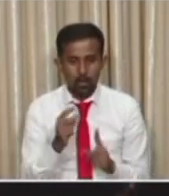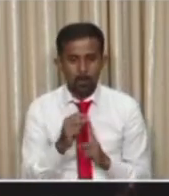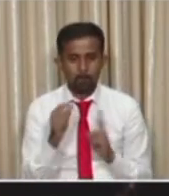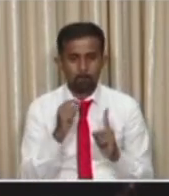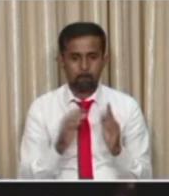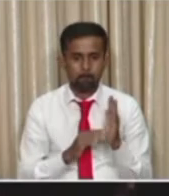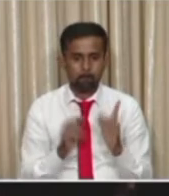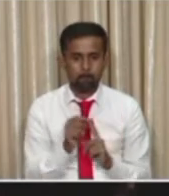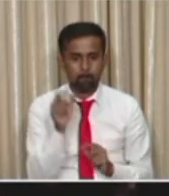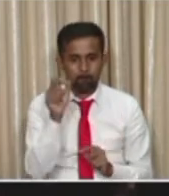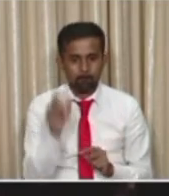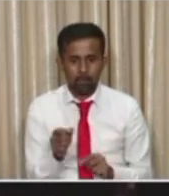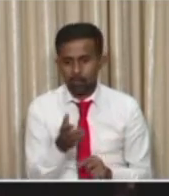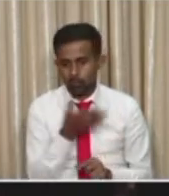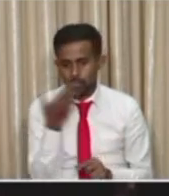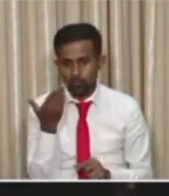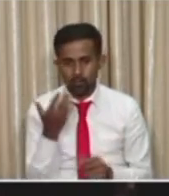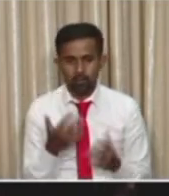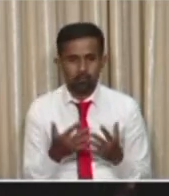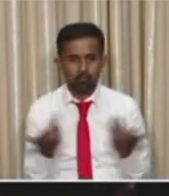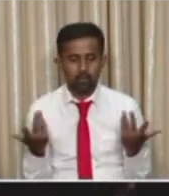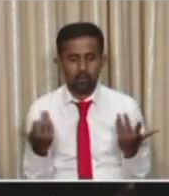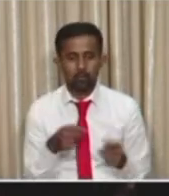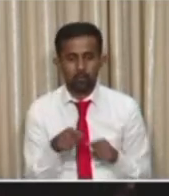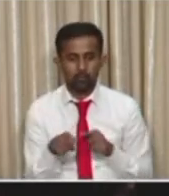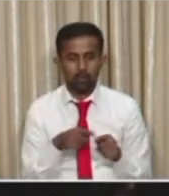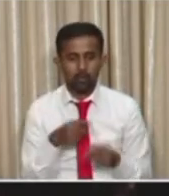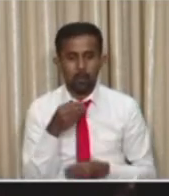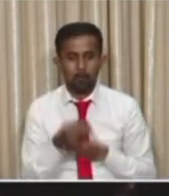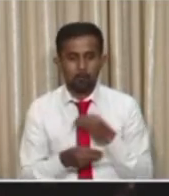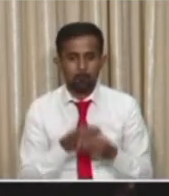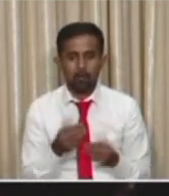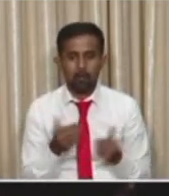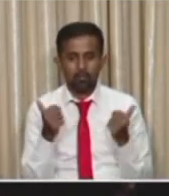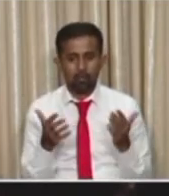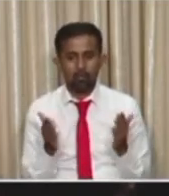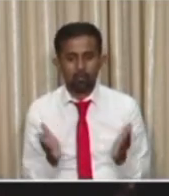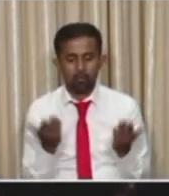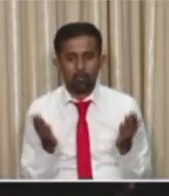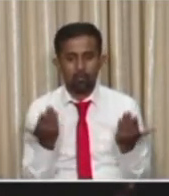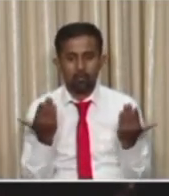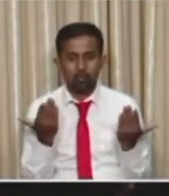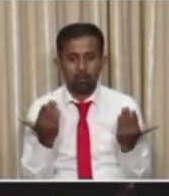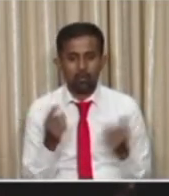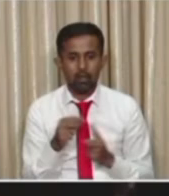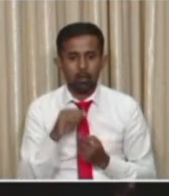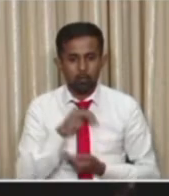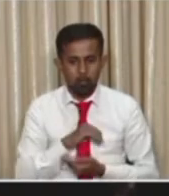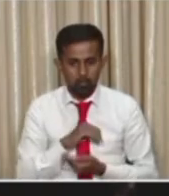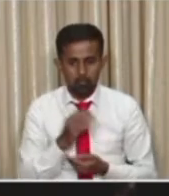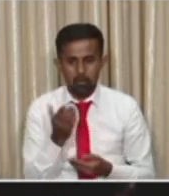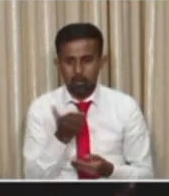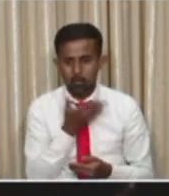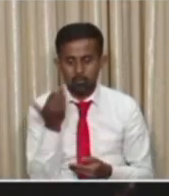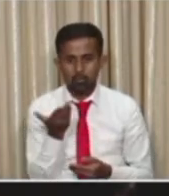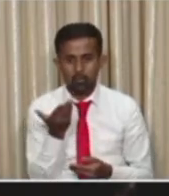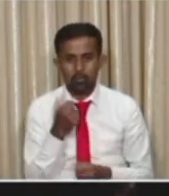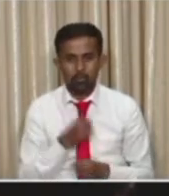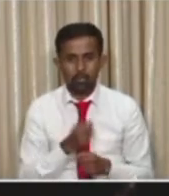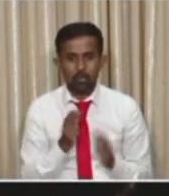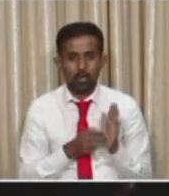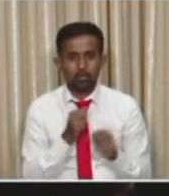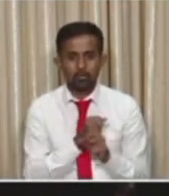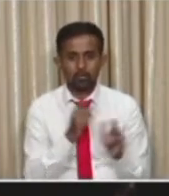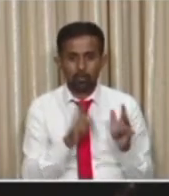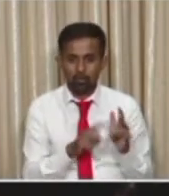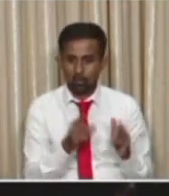வெளியிலே இவ்வாறான விடயங்களை வெற்றிகரமாக செய்து கொண்டிருக்கின்ற சில தனியார் என்ஜிஓ அல்லது அரசு சார்பற்ற நிறுவனங்களிடமிருந்து சில யோசனைகள் வரலாம். அவ்வாறான